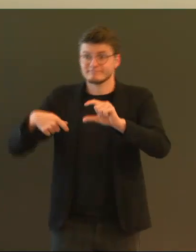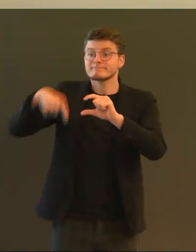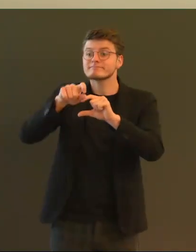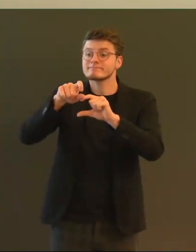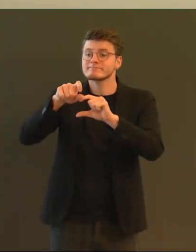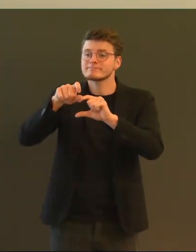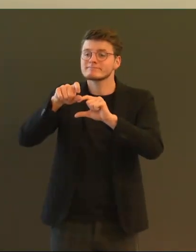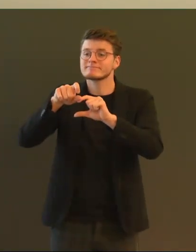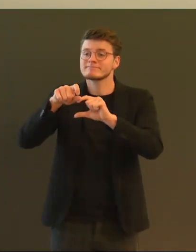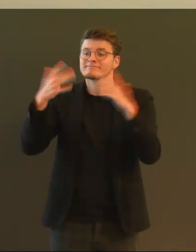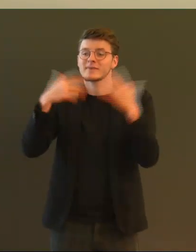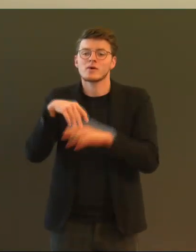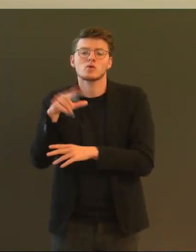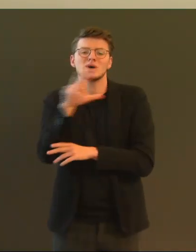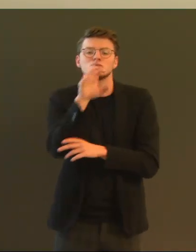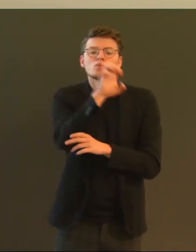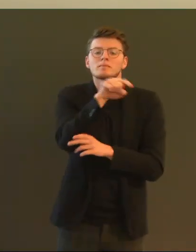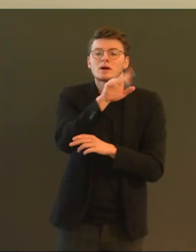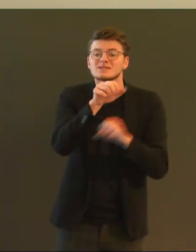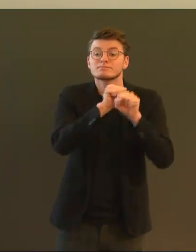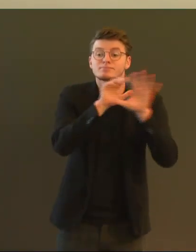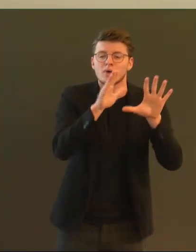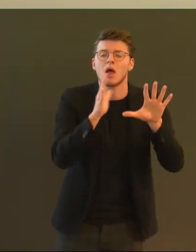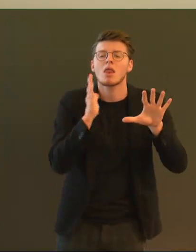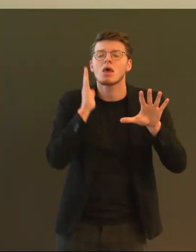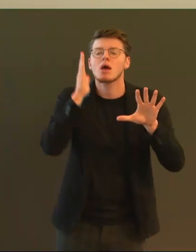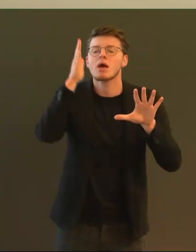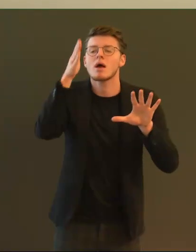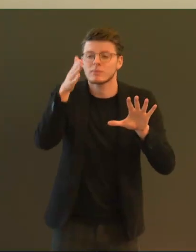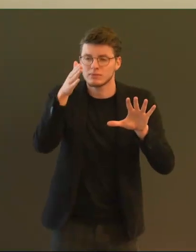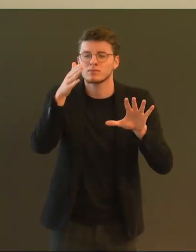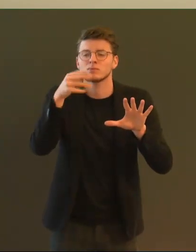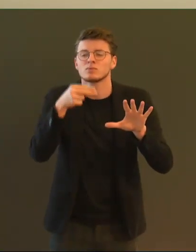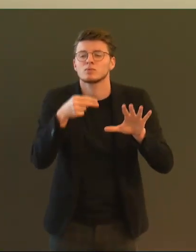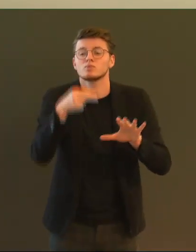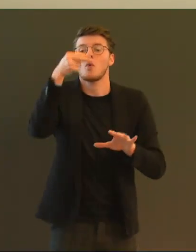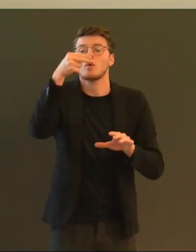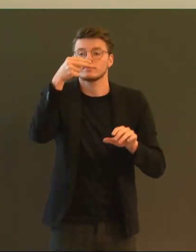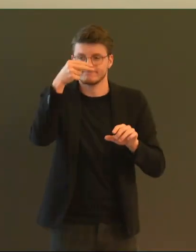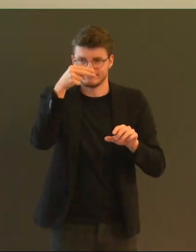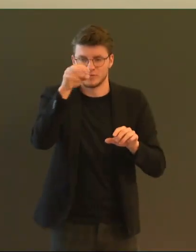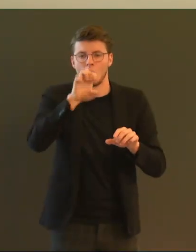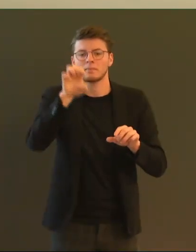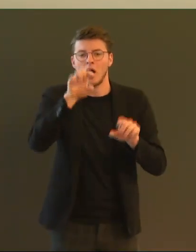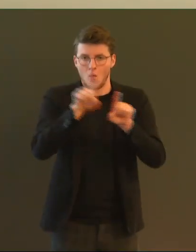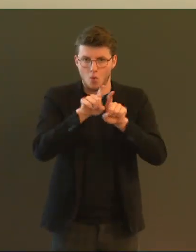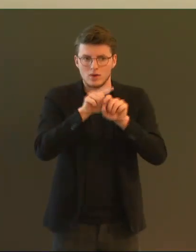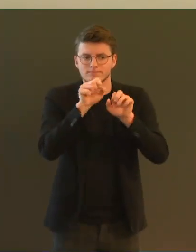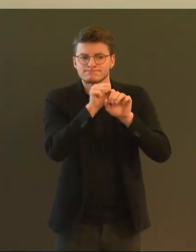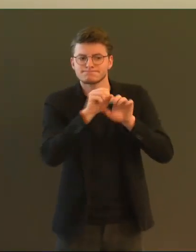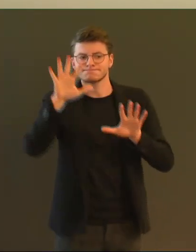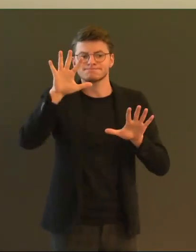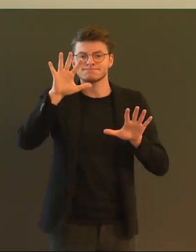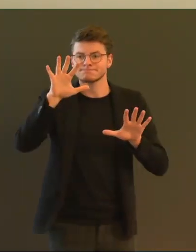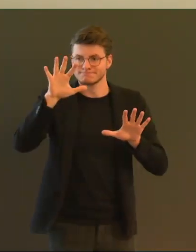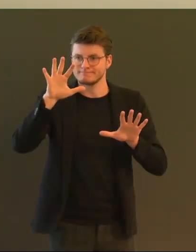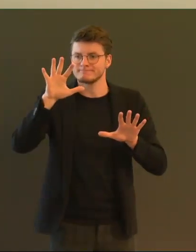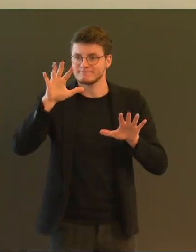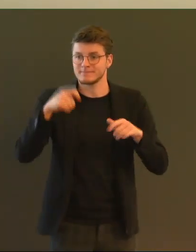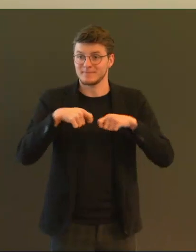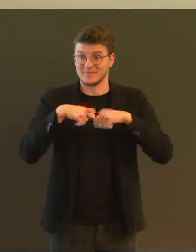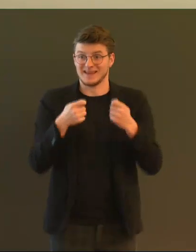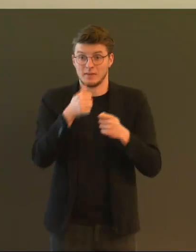en later ook Noord-Europa. De epidemie is begonnen in begin maart met het